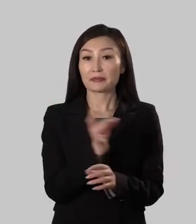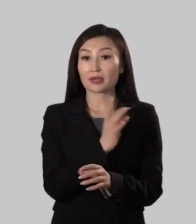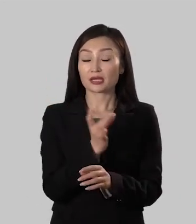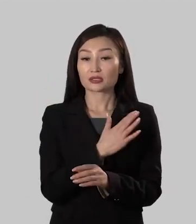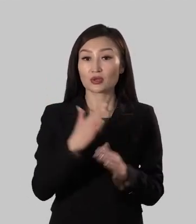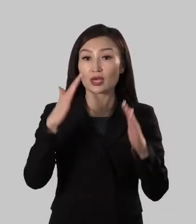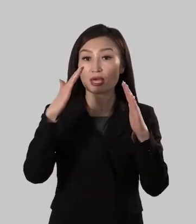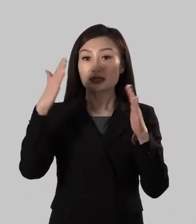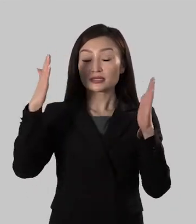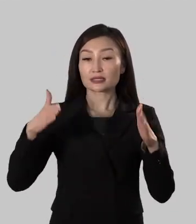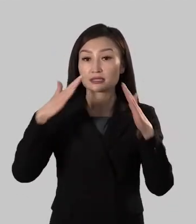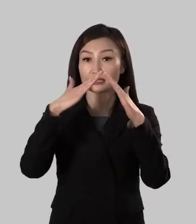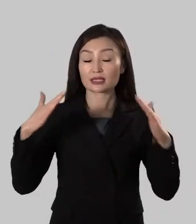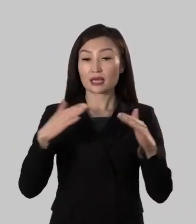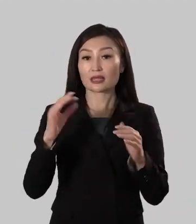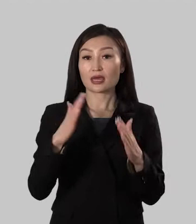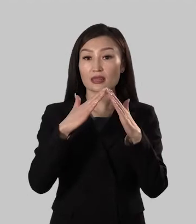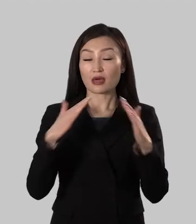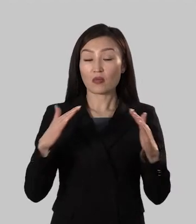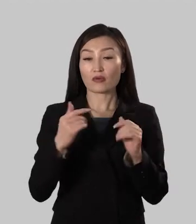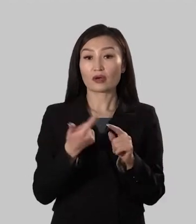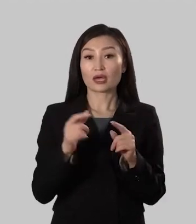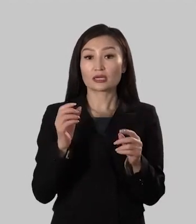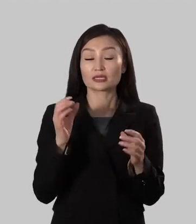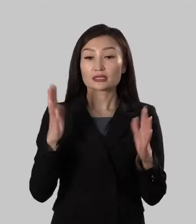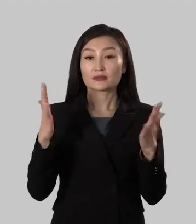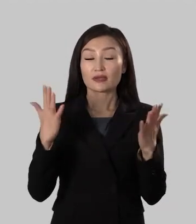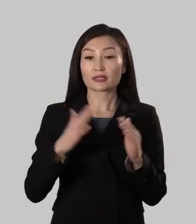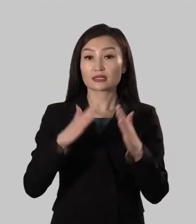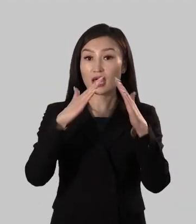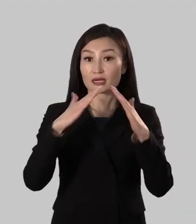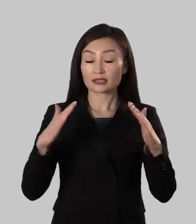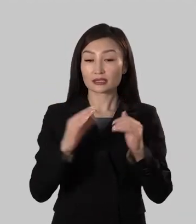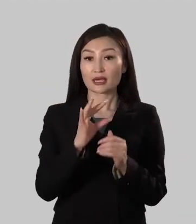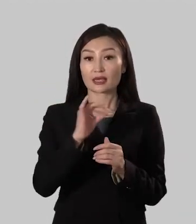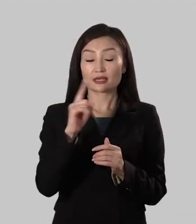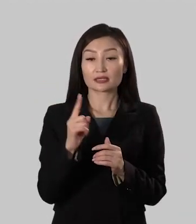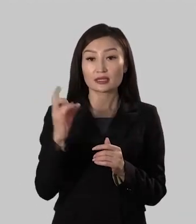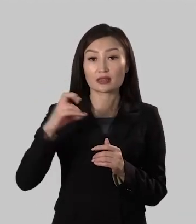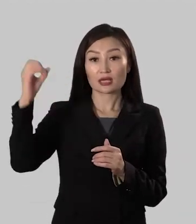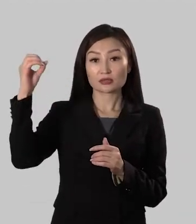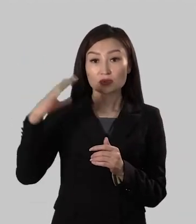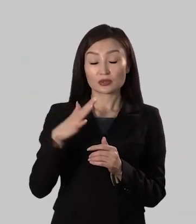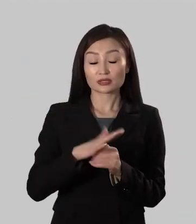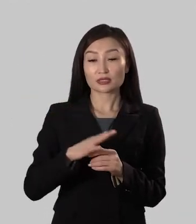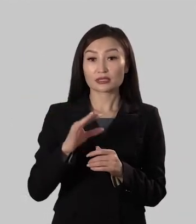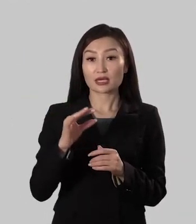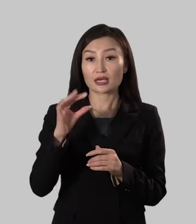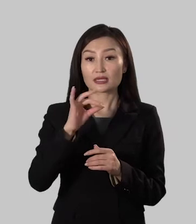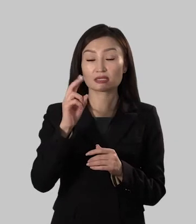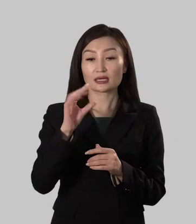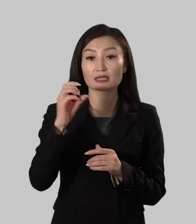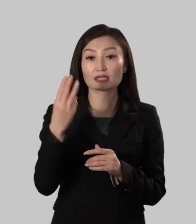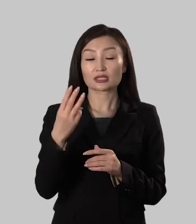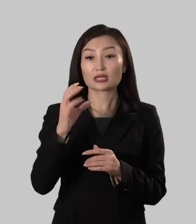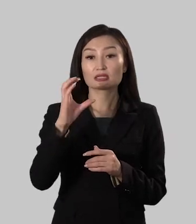домов. Светятся железные крыши. Переливаются и искрятся на солнце свисающие с крыш